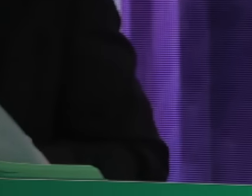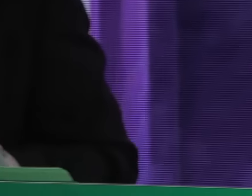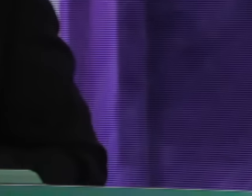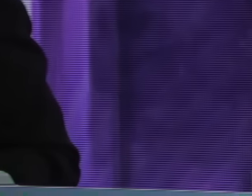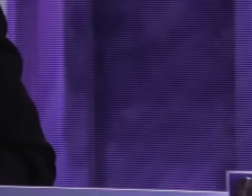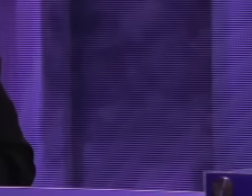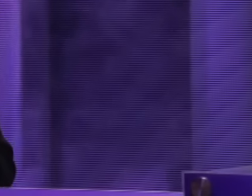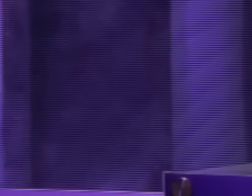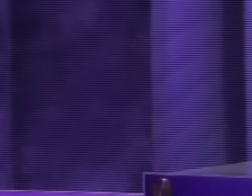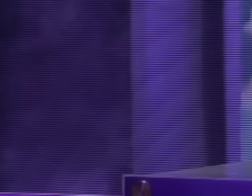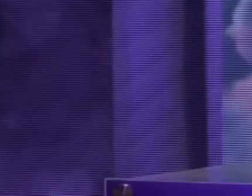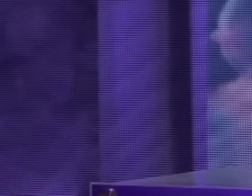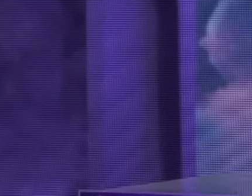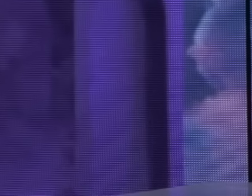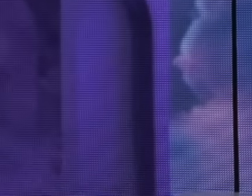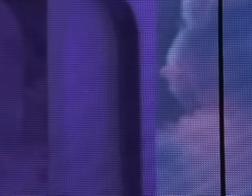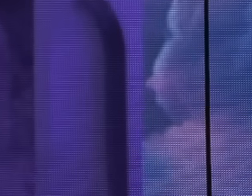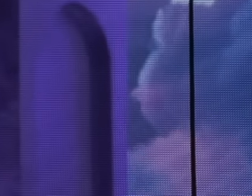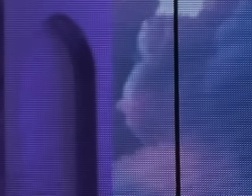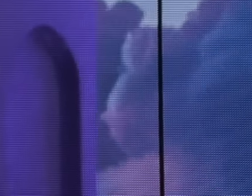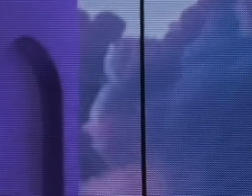وهدى ورحمة